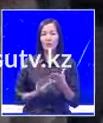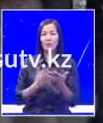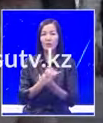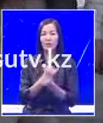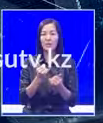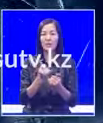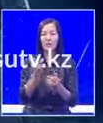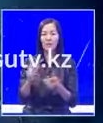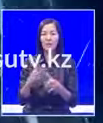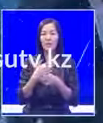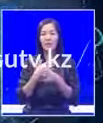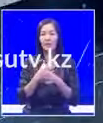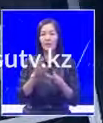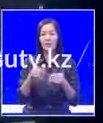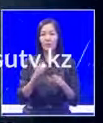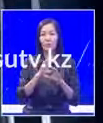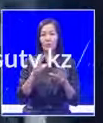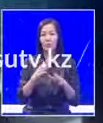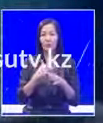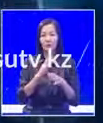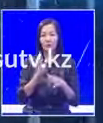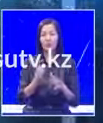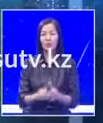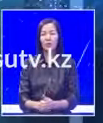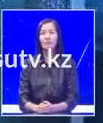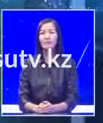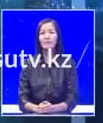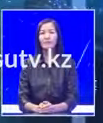қызметкер де бөлінді. Қамшат Мұхамеджан, Ғабит Қабдырахман, Жетісу арнасы, Талдықорған.